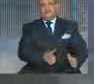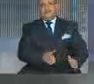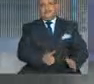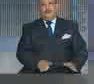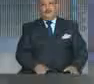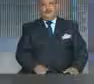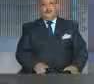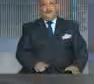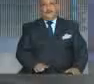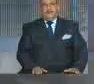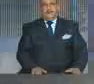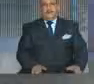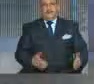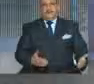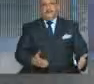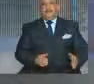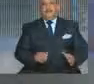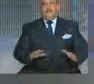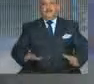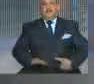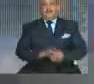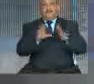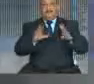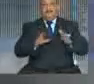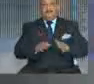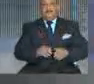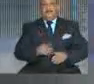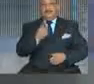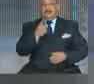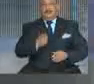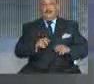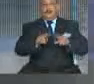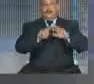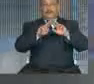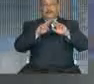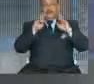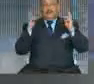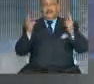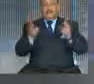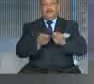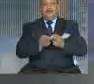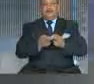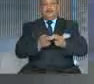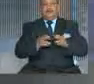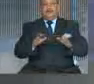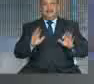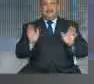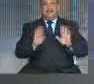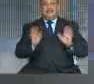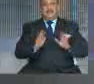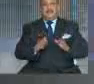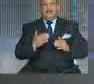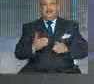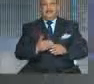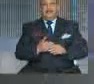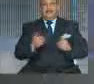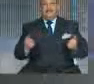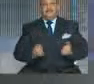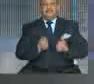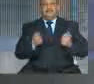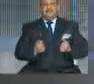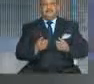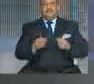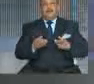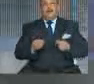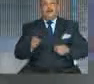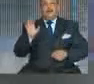مسرحيا أيضا واحتفاء باليوم العالمي للمسرح نظمت المندوبية الجهوية للثقافة بالمنستير بالتنسيق مع جمعية